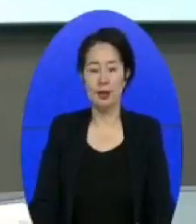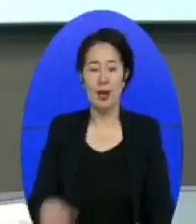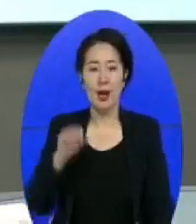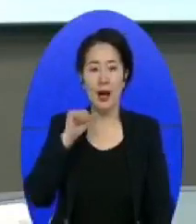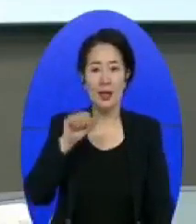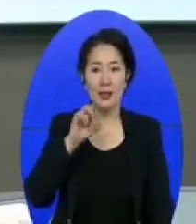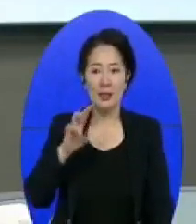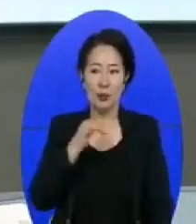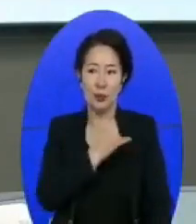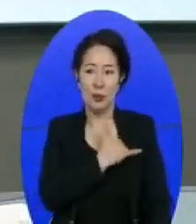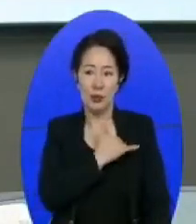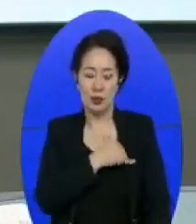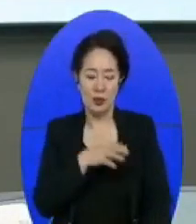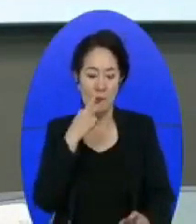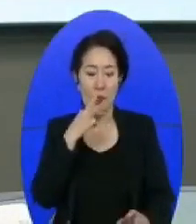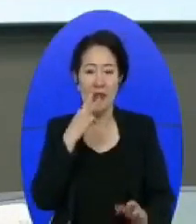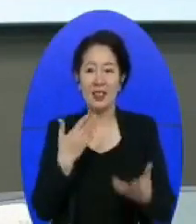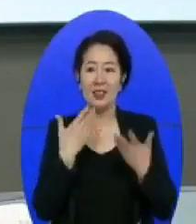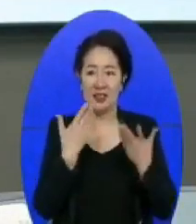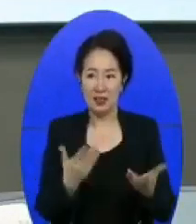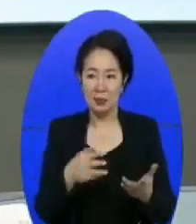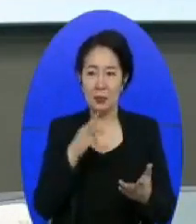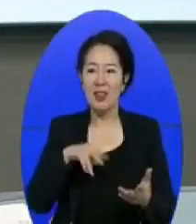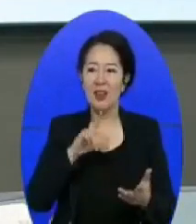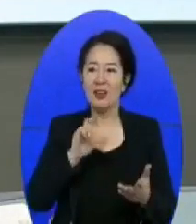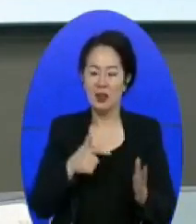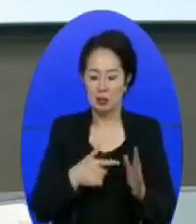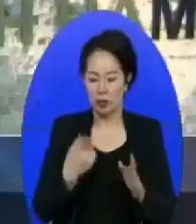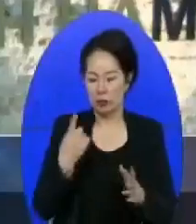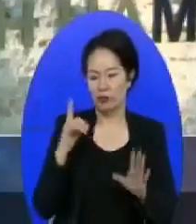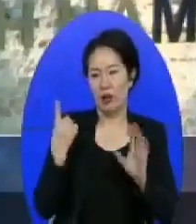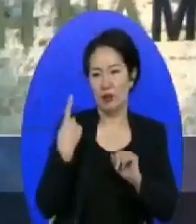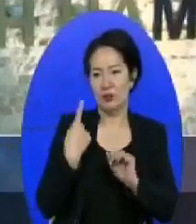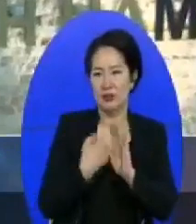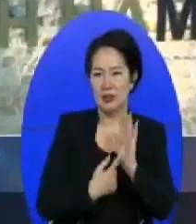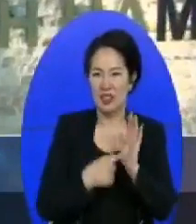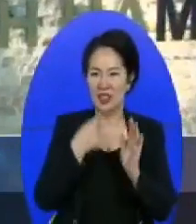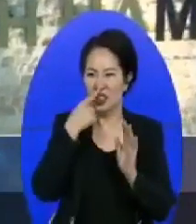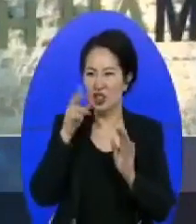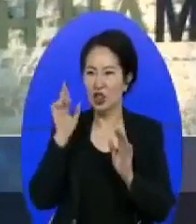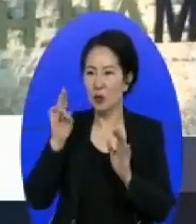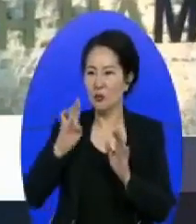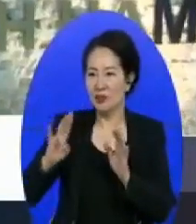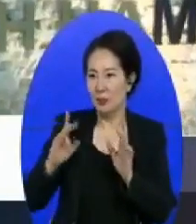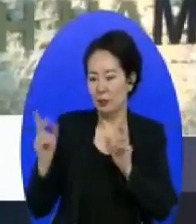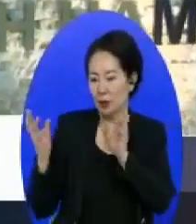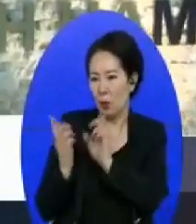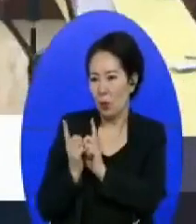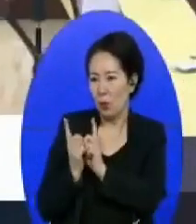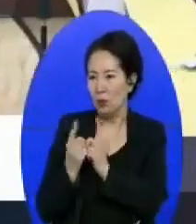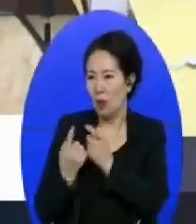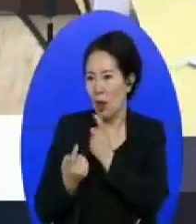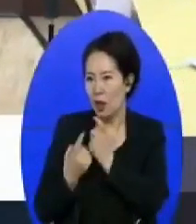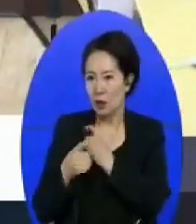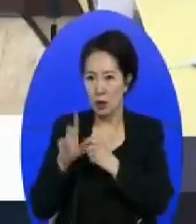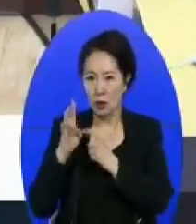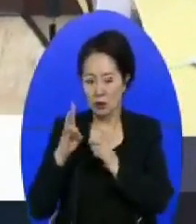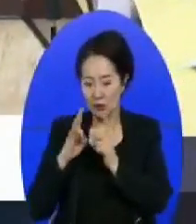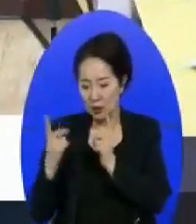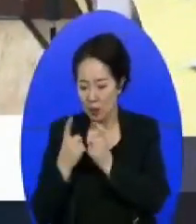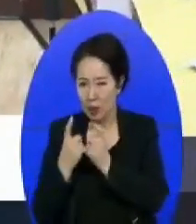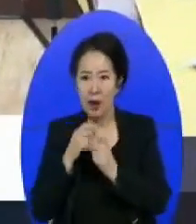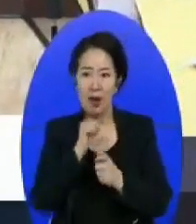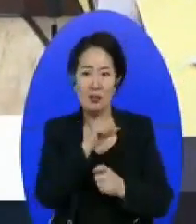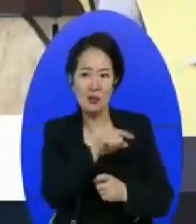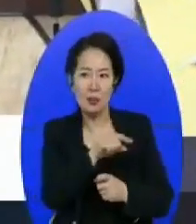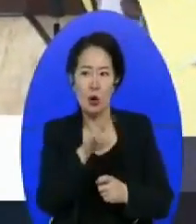Ардчилсан намын удирдлагууд мэдэгдэл хийлээ. Өнгөрсөн оны 11-р сард ардчилсан намынхаа хятадын коммунист намтай уулзалт хийсэн. Энэ уулзалтаар ардчилсан